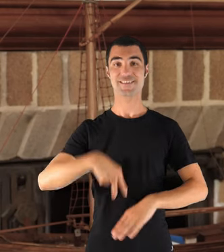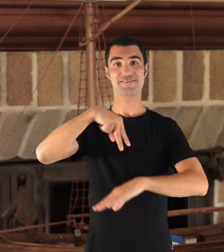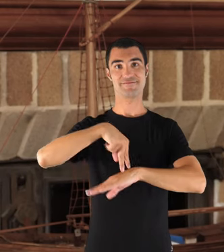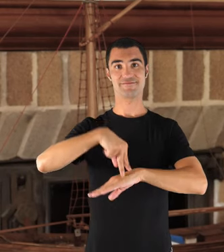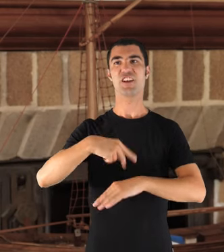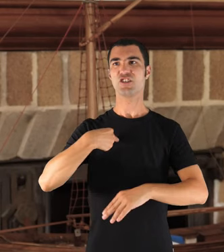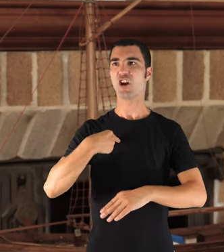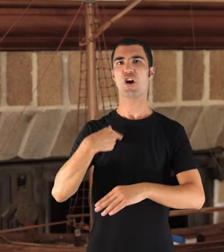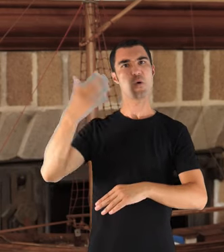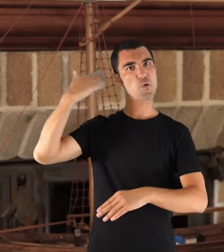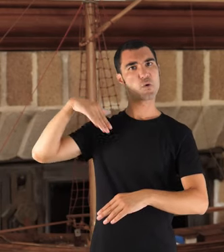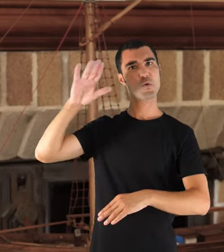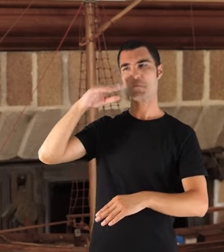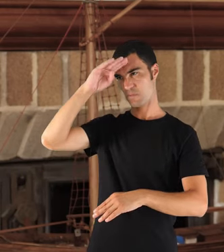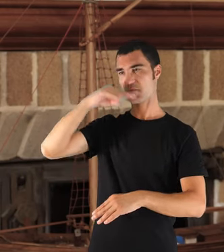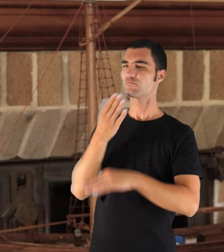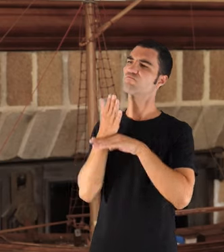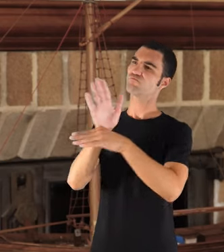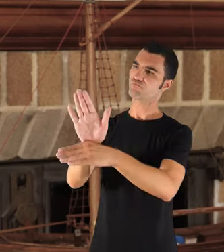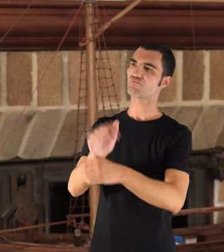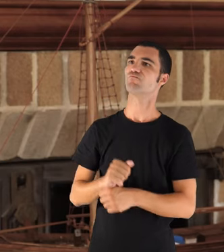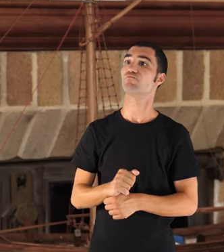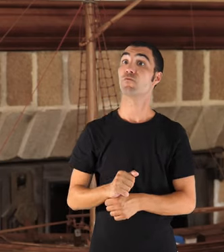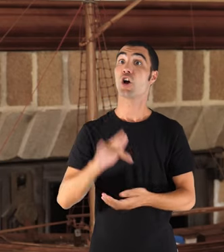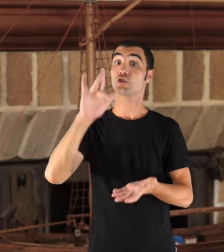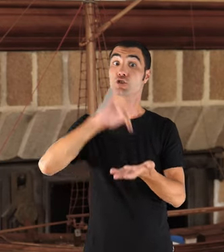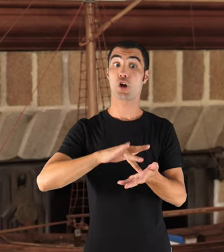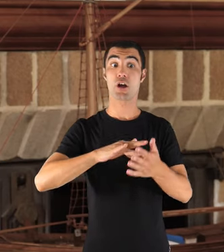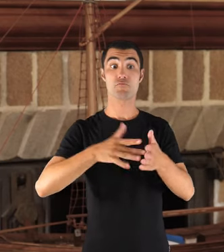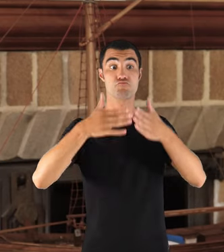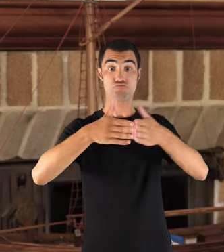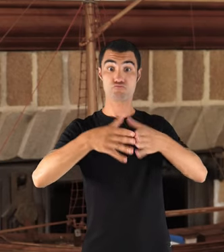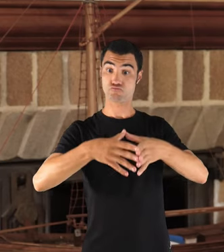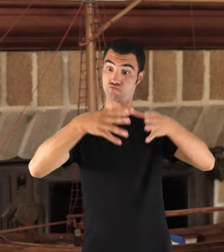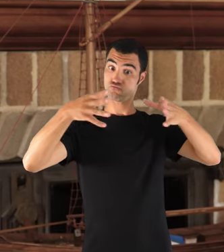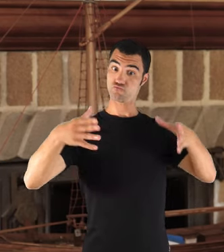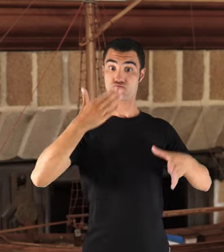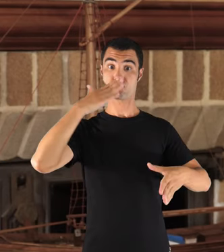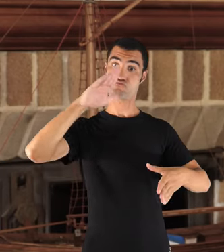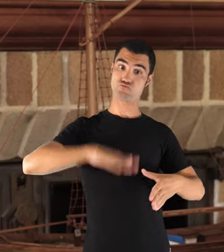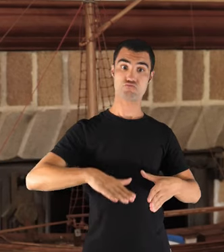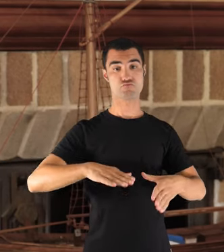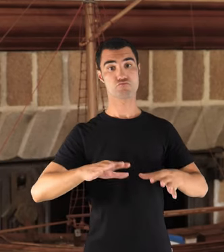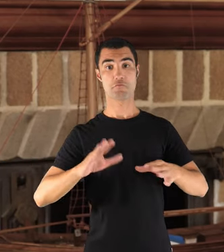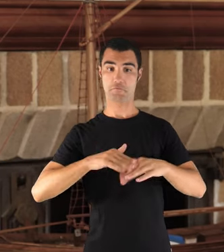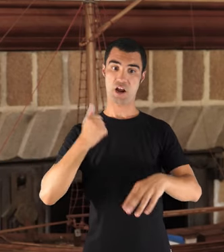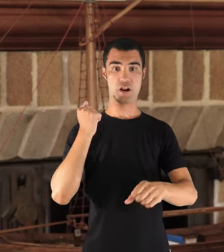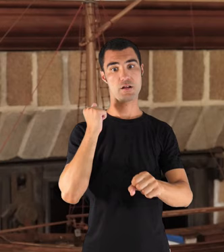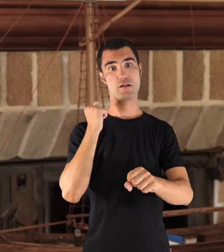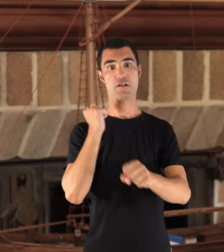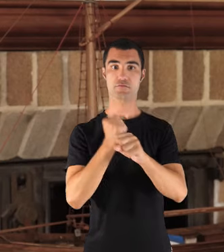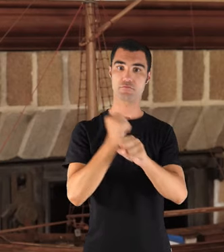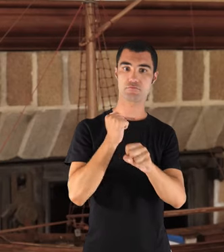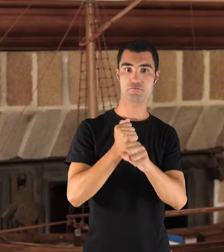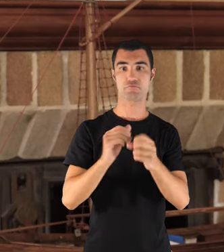a mon pare que si fèiem una nau un poc conforme per poder fer feina, per poder